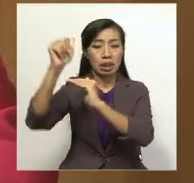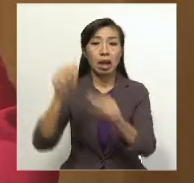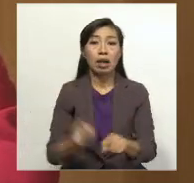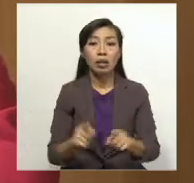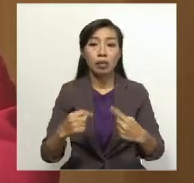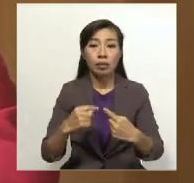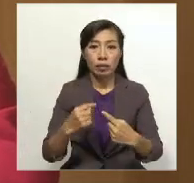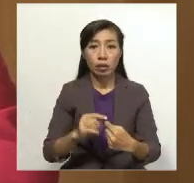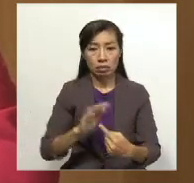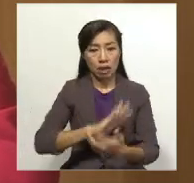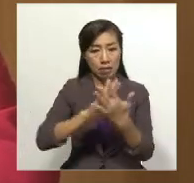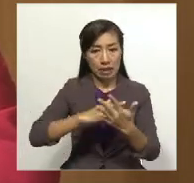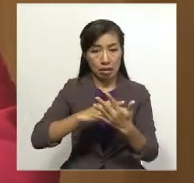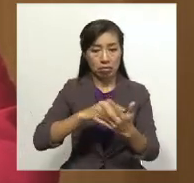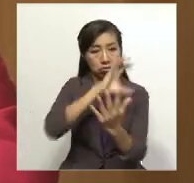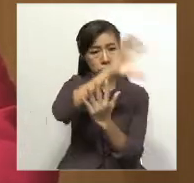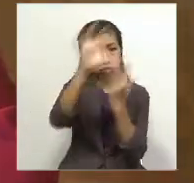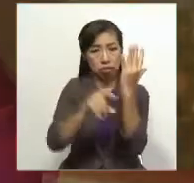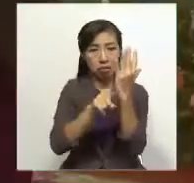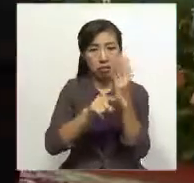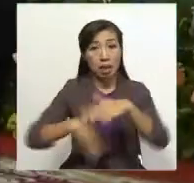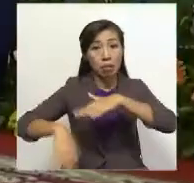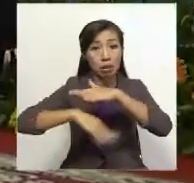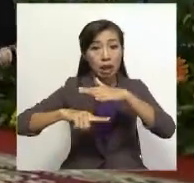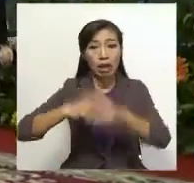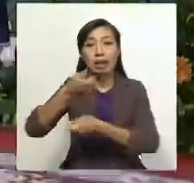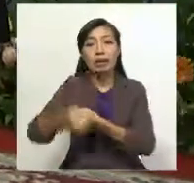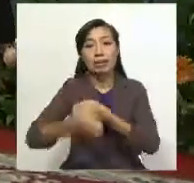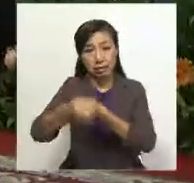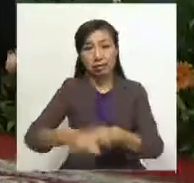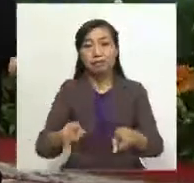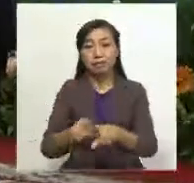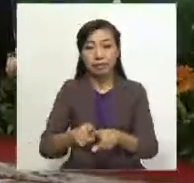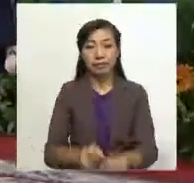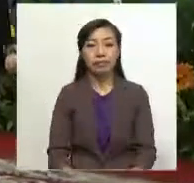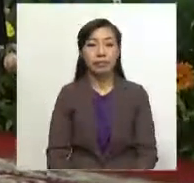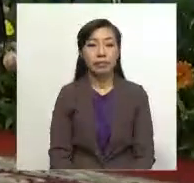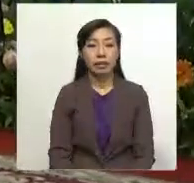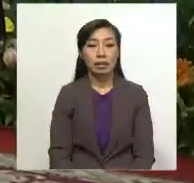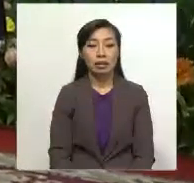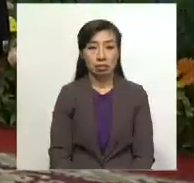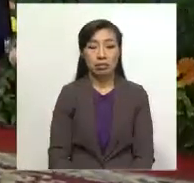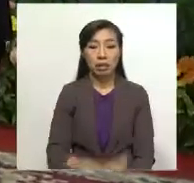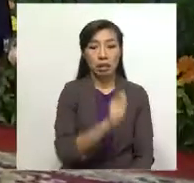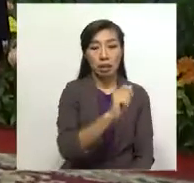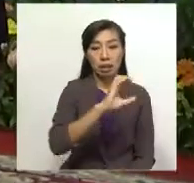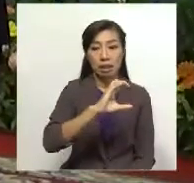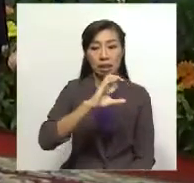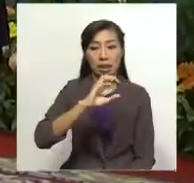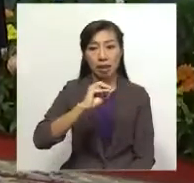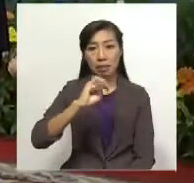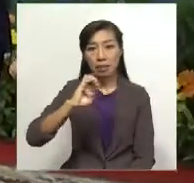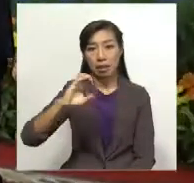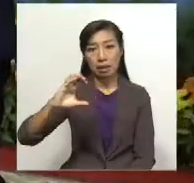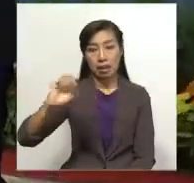ในภูมิภาคเราเนี่ยก็จะมีพื้นฐานทางด้านเกษตรกรรม หัวใจหลักของ ACMEX ในการที่จะบรรลุเป้